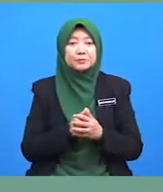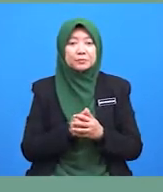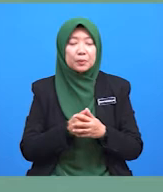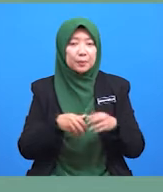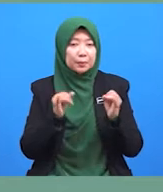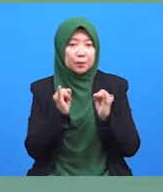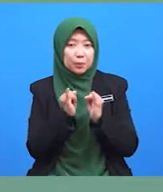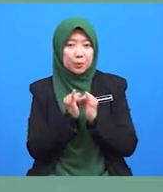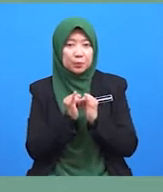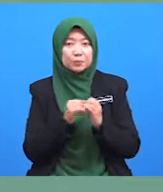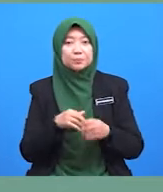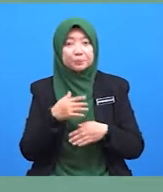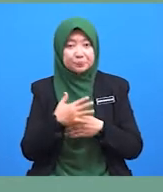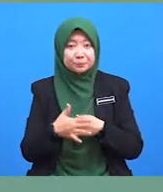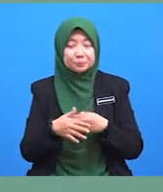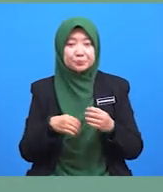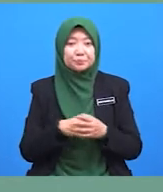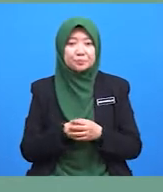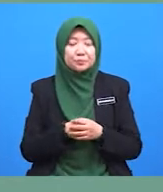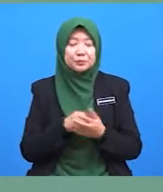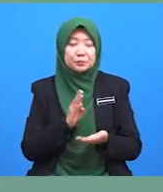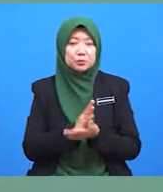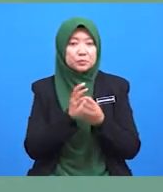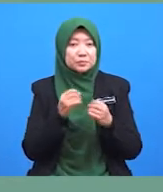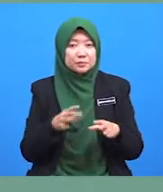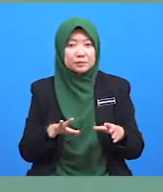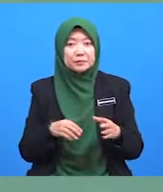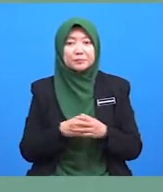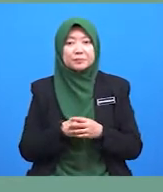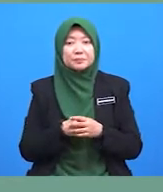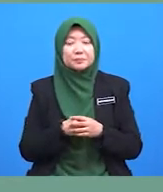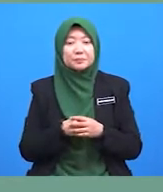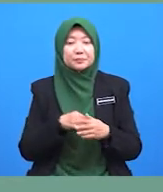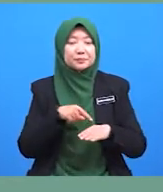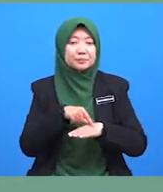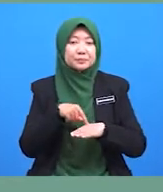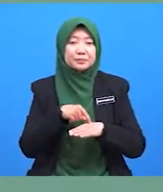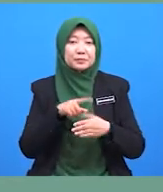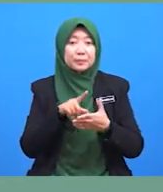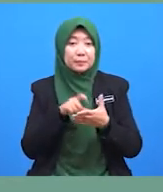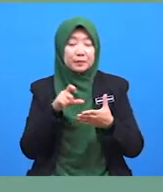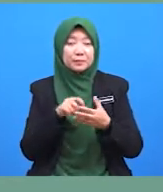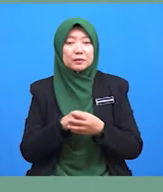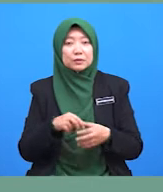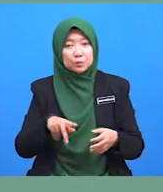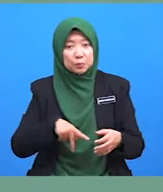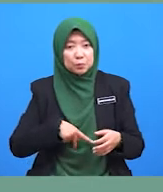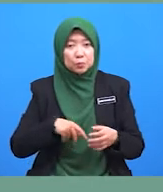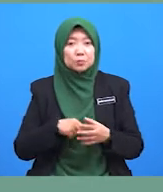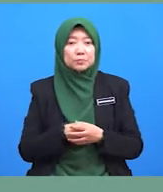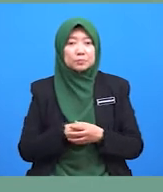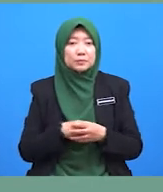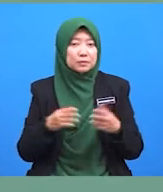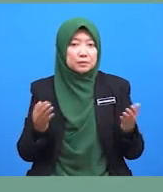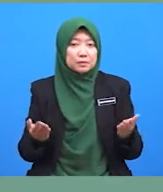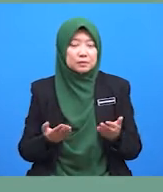dan saraf deria. Dapat membantu memecah dan menguraikan sel-sel lemak yang tepu. Dan